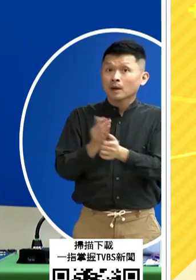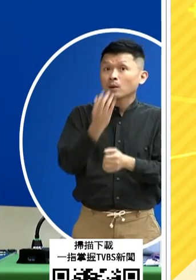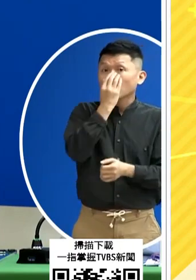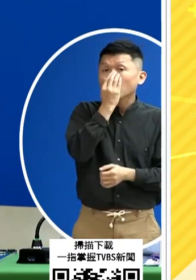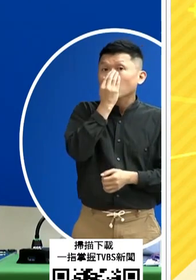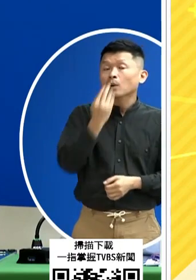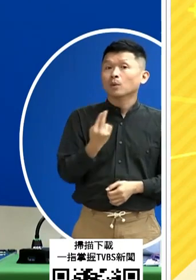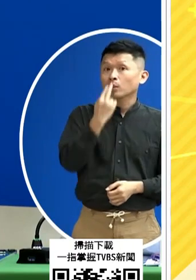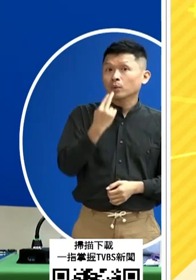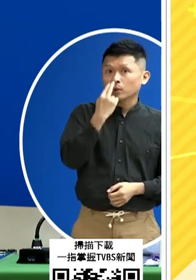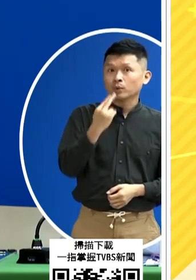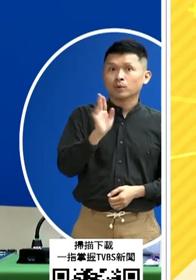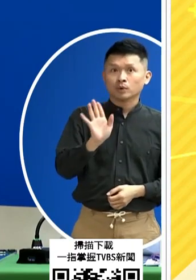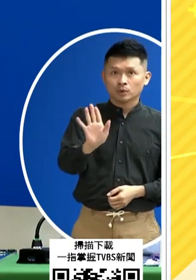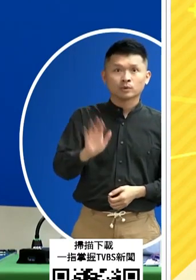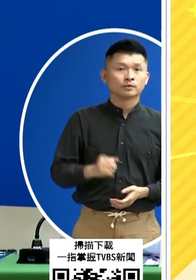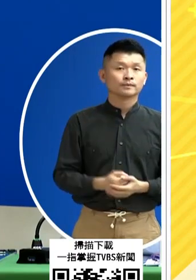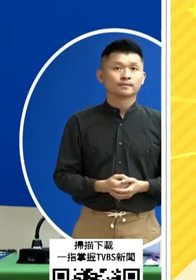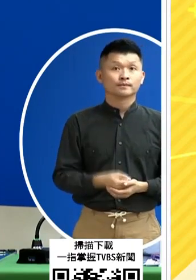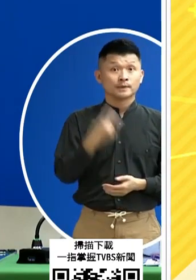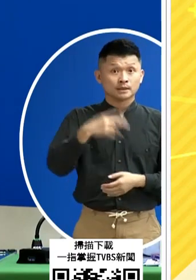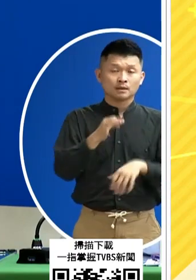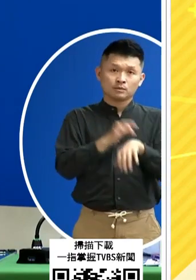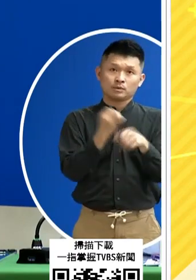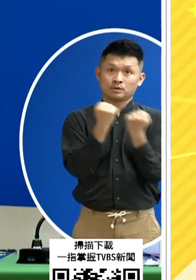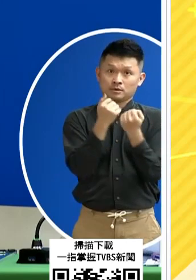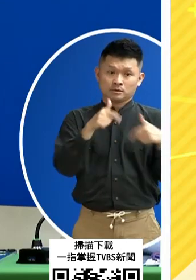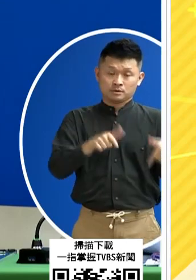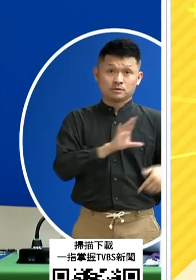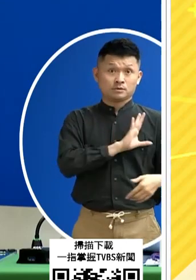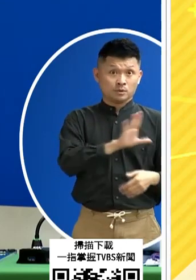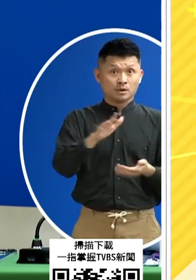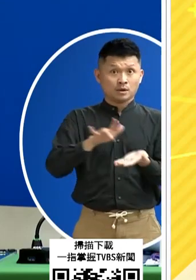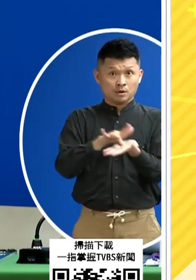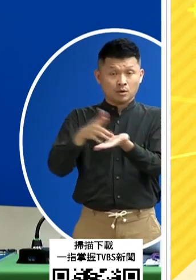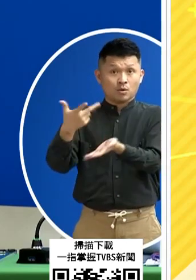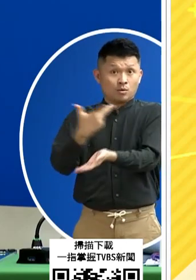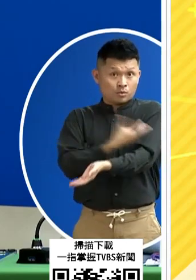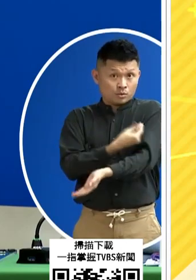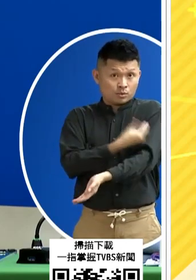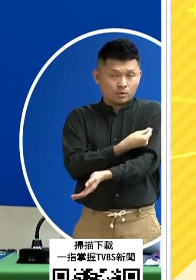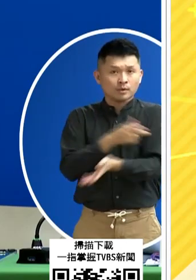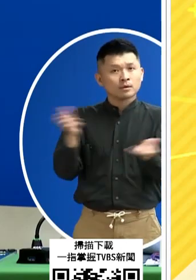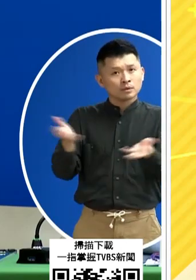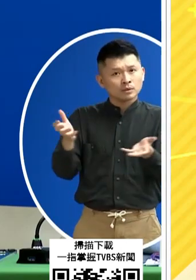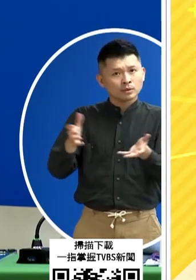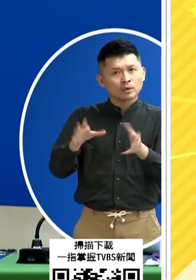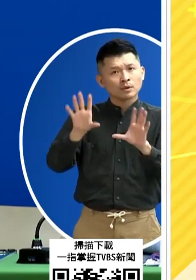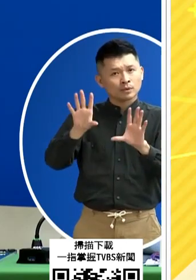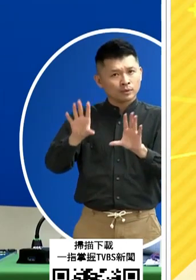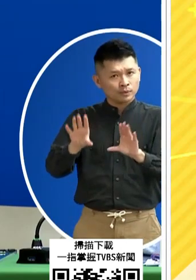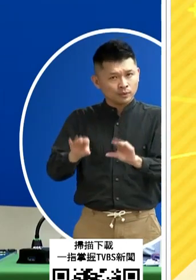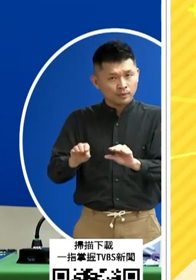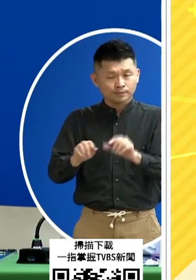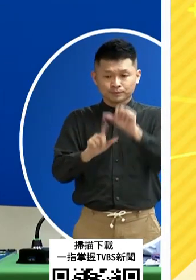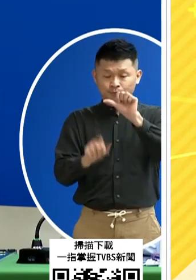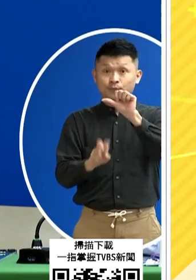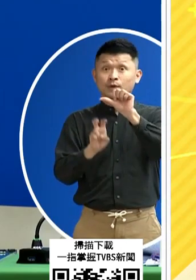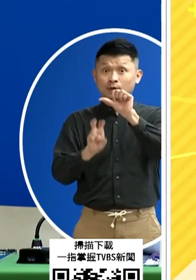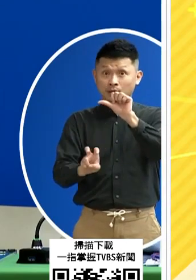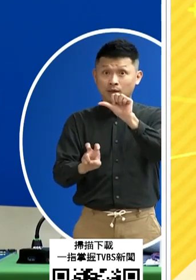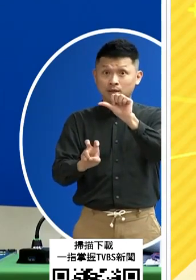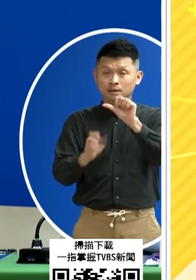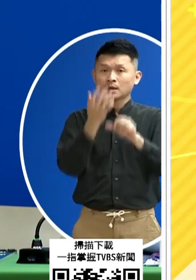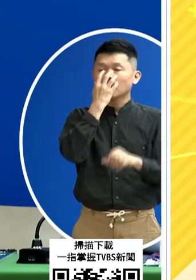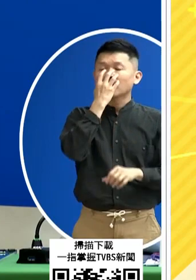看到高峰还没有到，然后接下来死亡率会越来越高。为什么？因为先前没有投药，现在赶快投，被骂赶